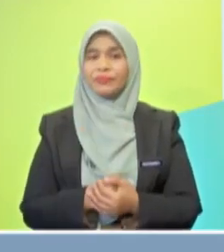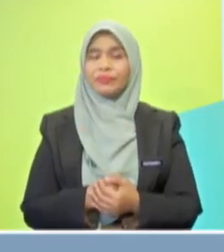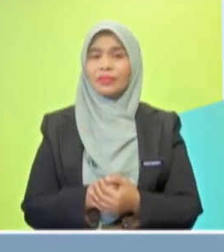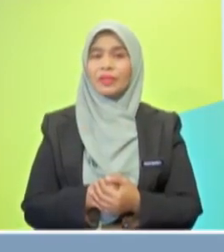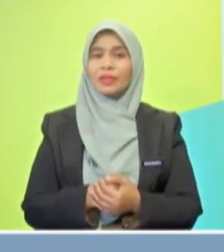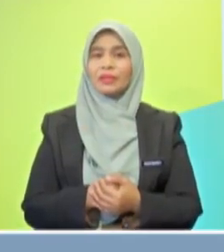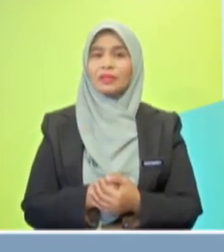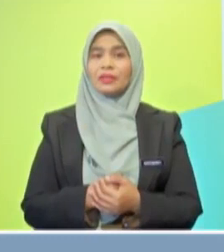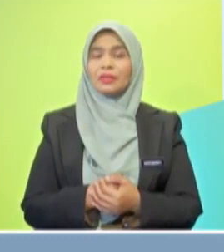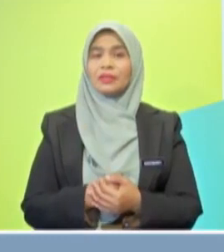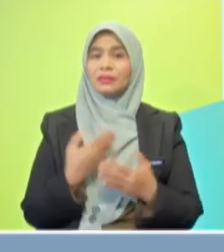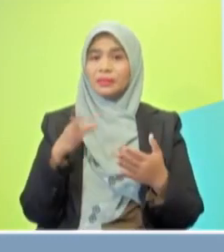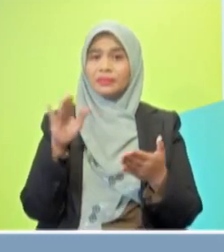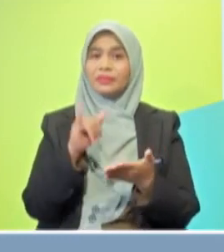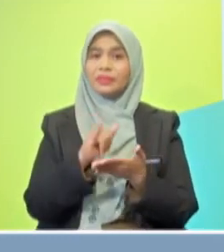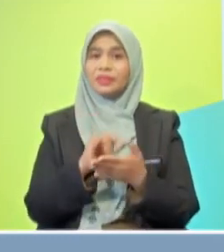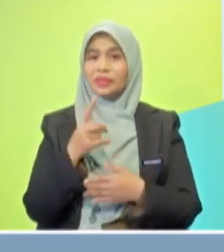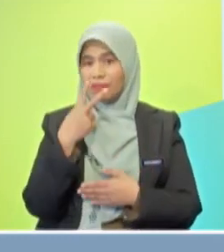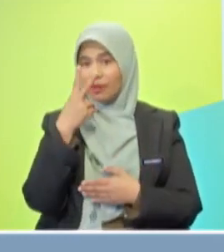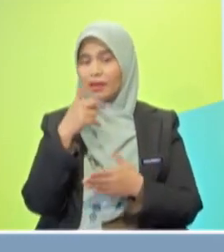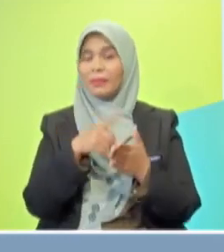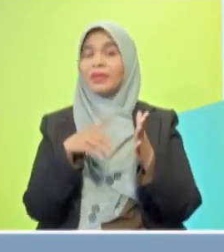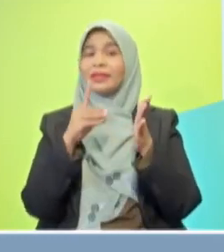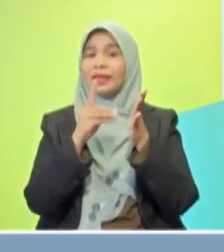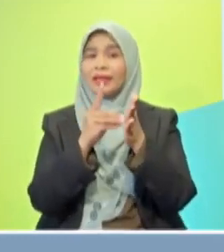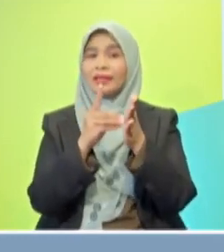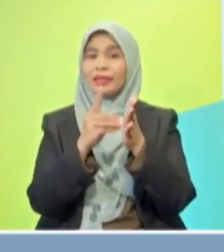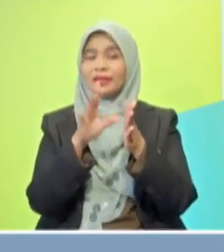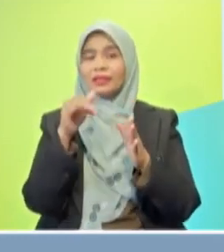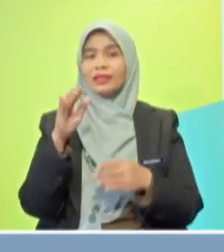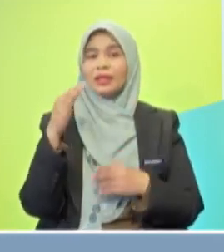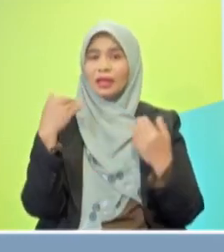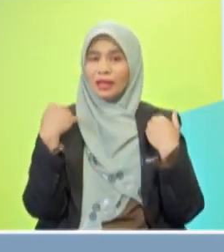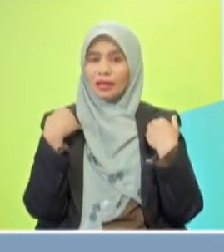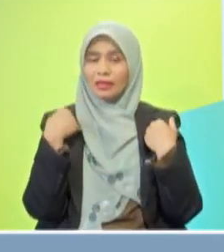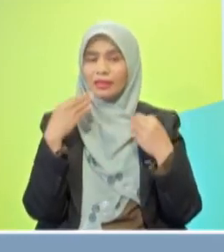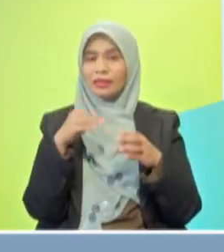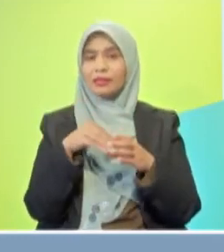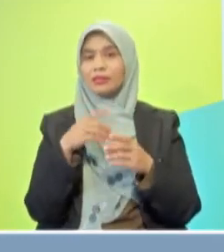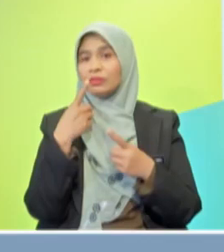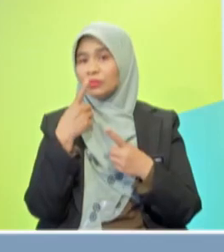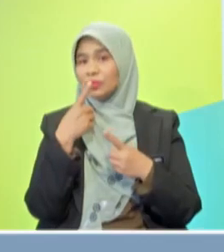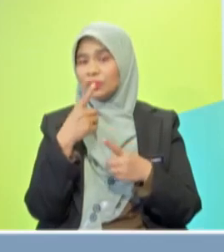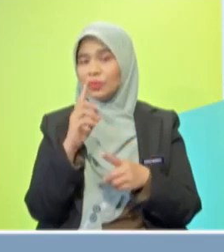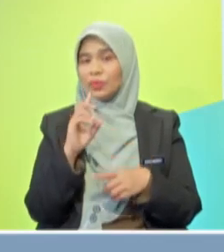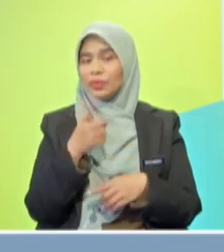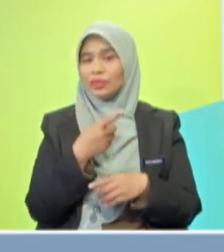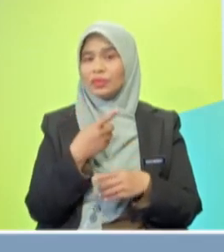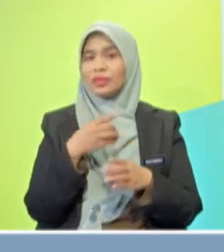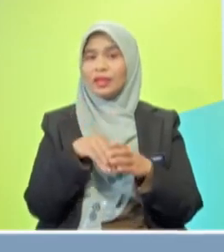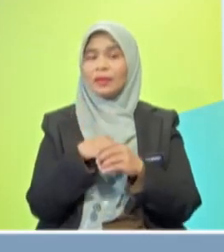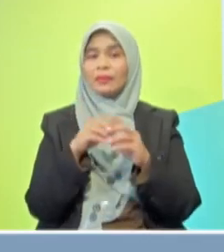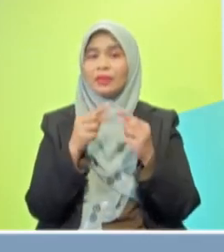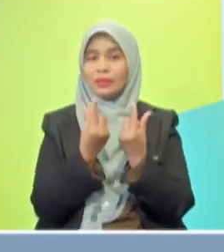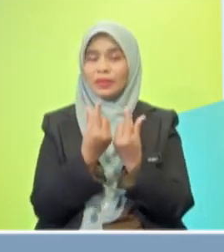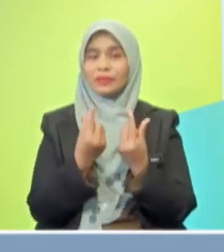ini maksud aurat. Kemudian kita lihat apa dalil yang menyuruh dalil daripada ayat